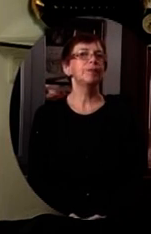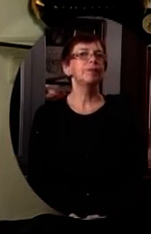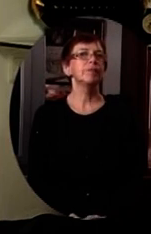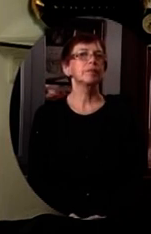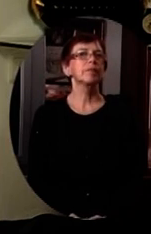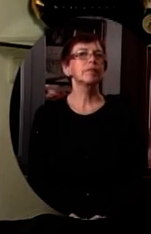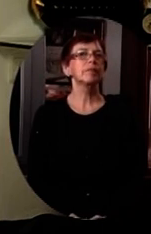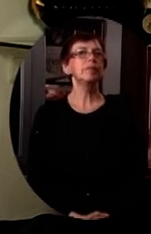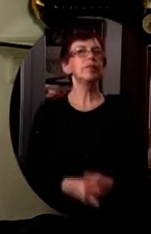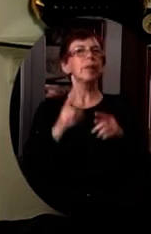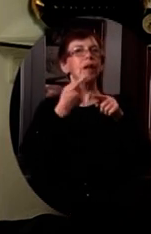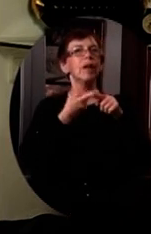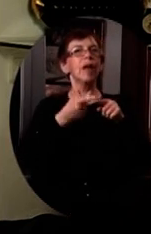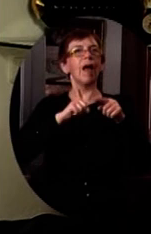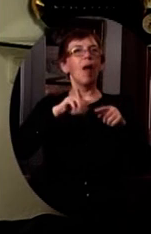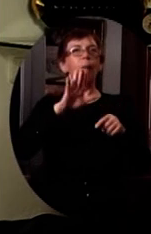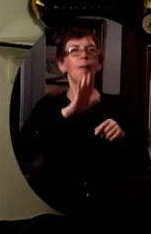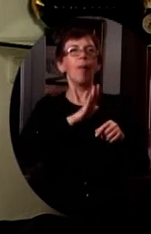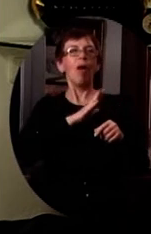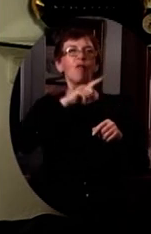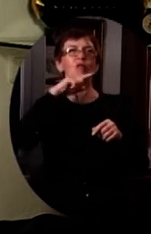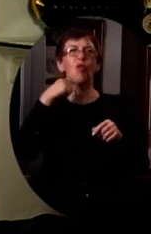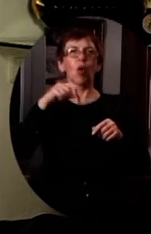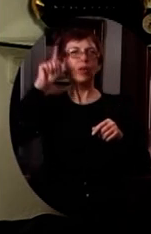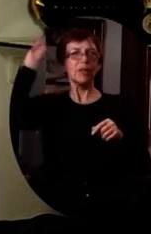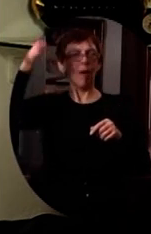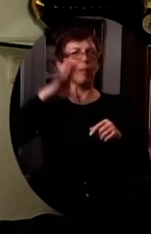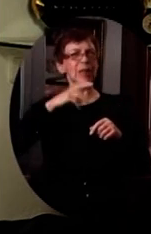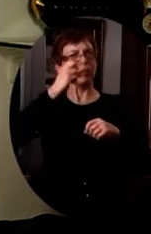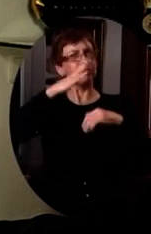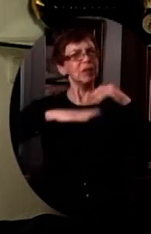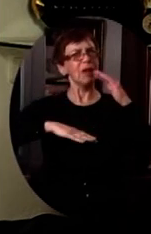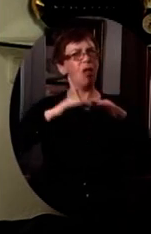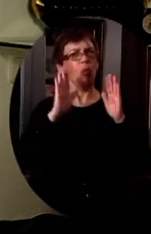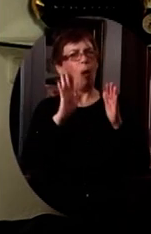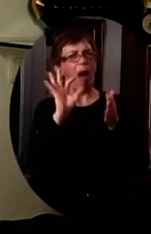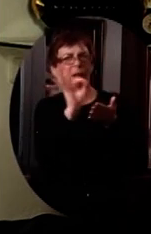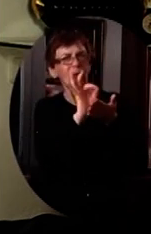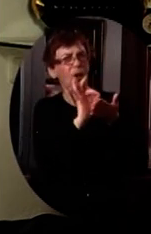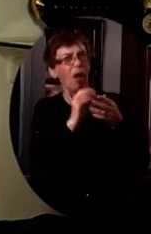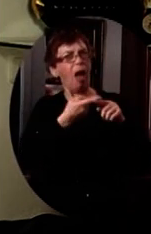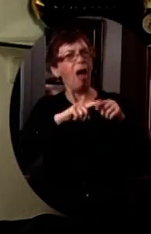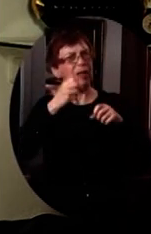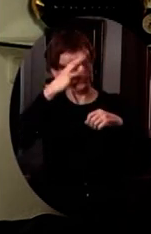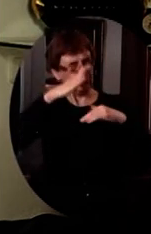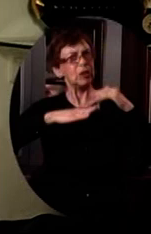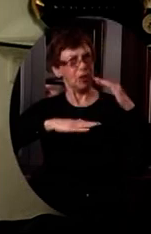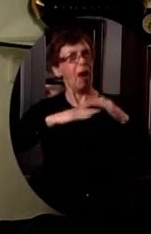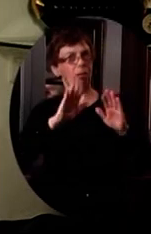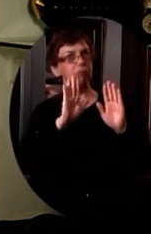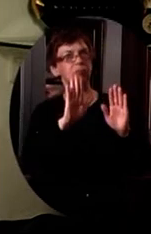והמסגרת. זה היה אז, ברוסיה היה מקצוע שהוא היה רק ריטוש? זה היה מקצוע בפני עצמו?